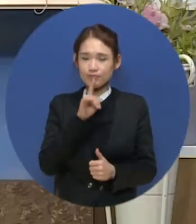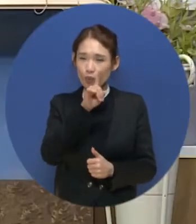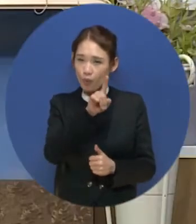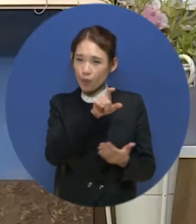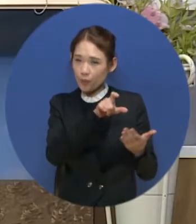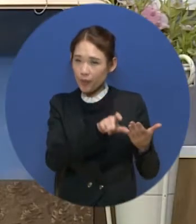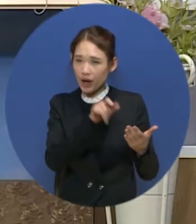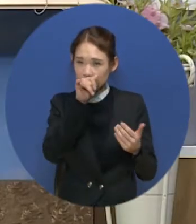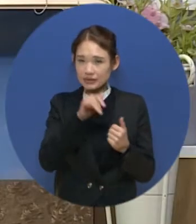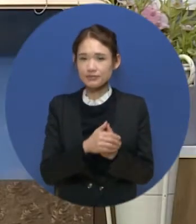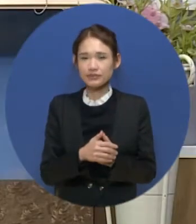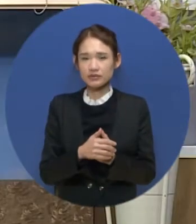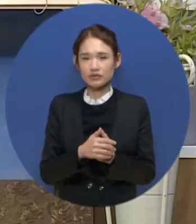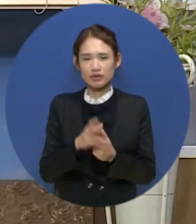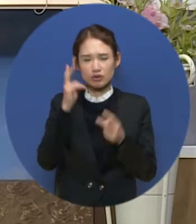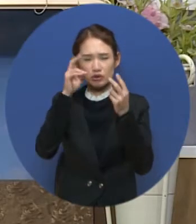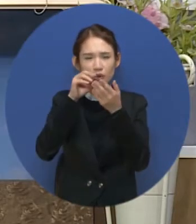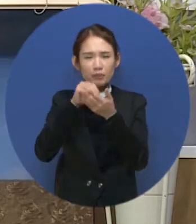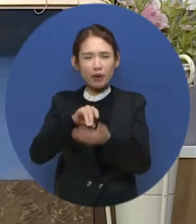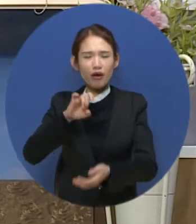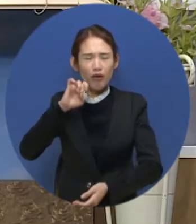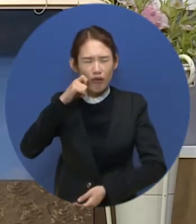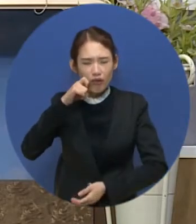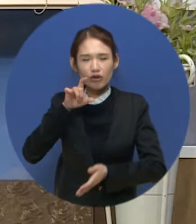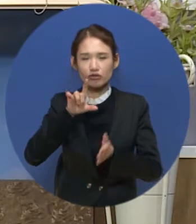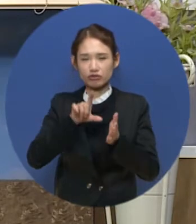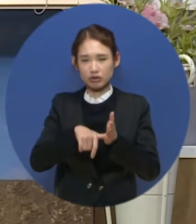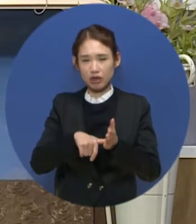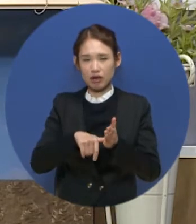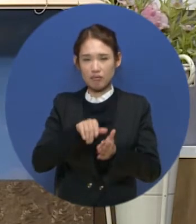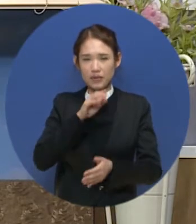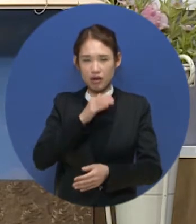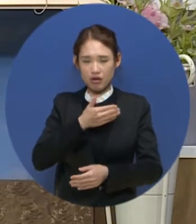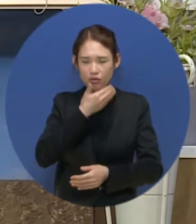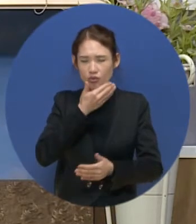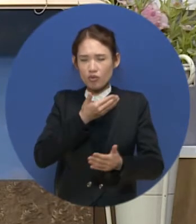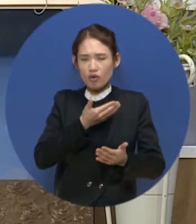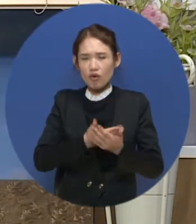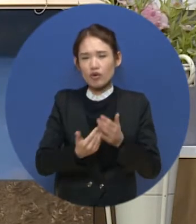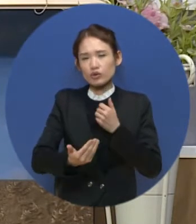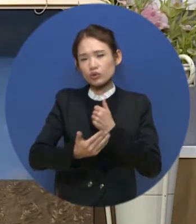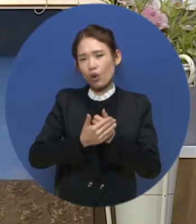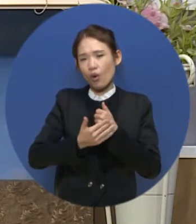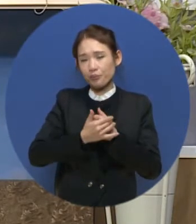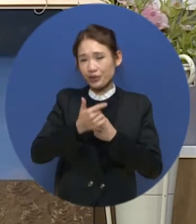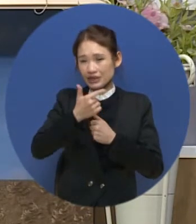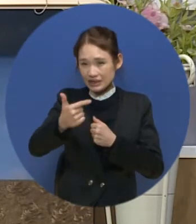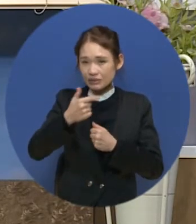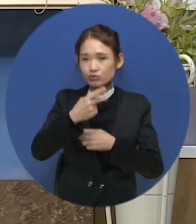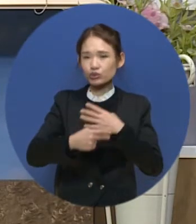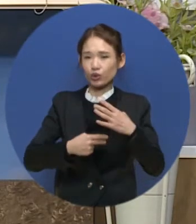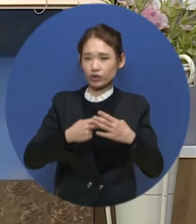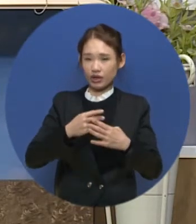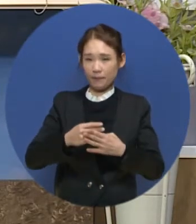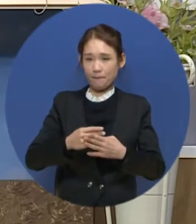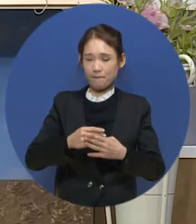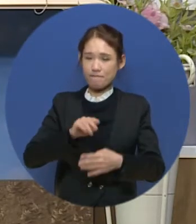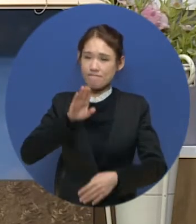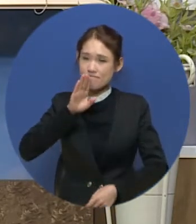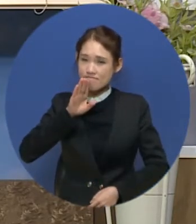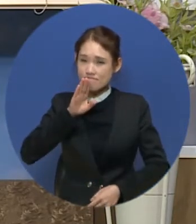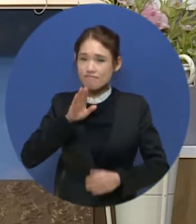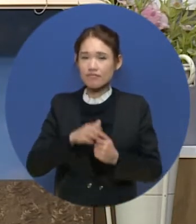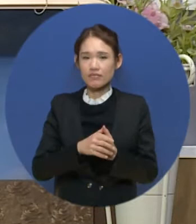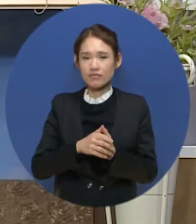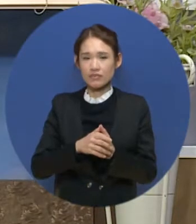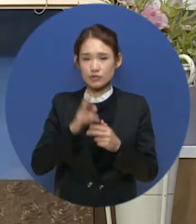있습니다. 요즘같이 또 취업하기 힘든 때에는 정말 굉장히 도움이 되는 그런 프로그램이 아닐 수가 없는데요.